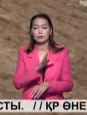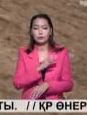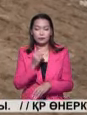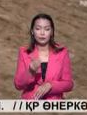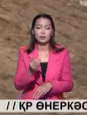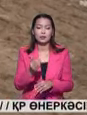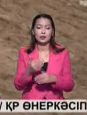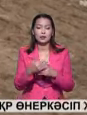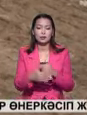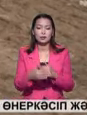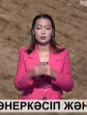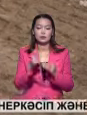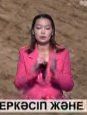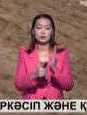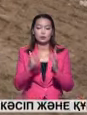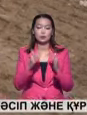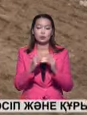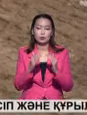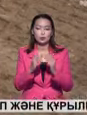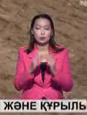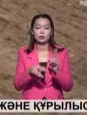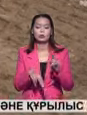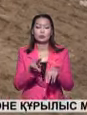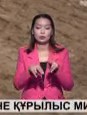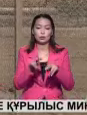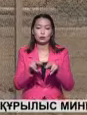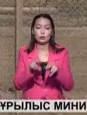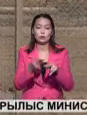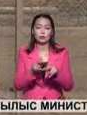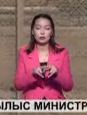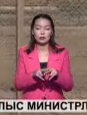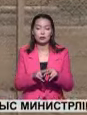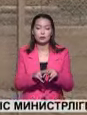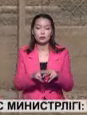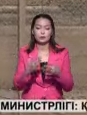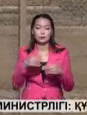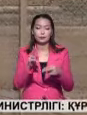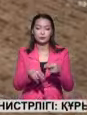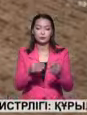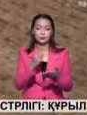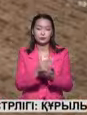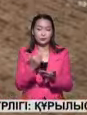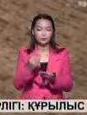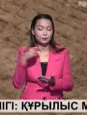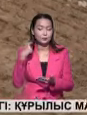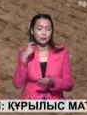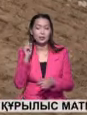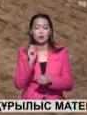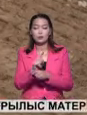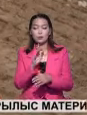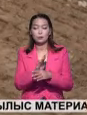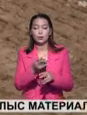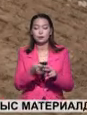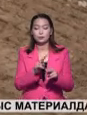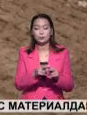сыртында 775 тұрғын үйдің құрылысын біз облыс бойынша салдық. Мемлекет басшысының тапсырмасына сәйкес мынау күз